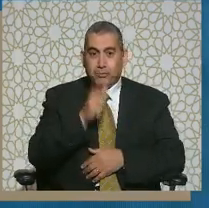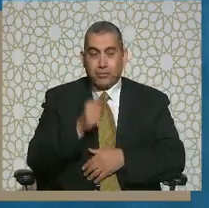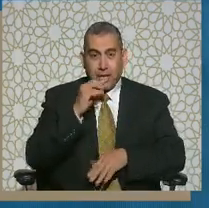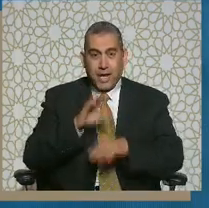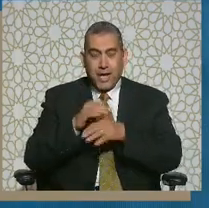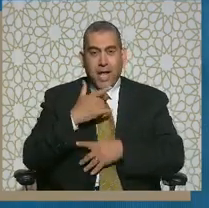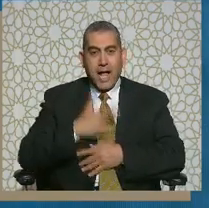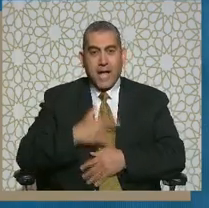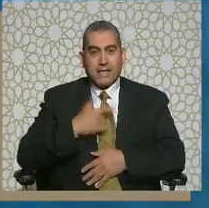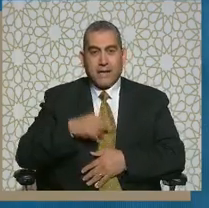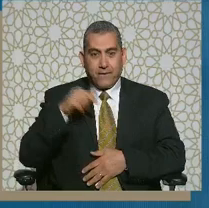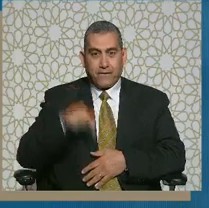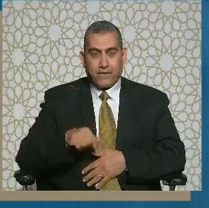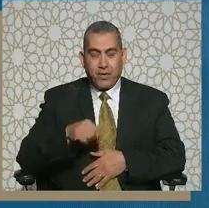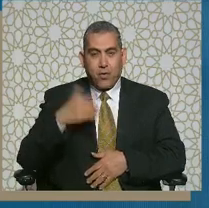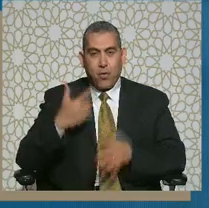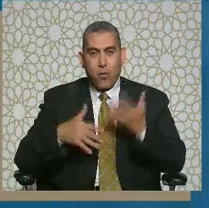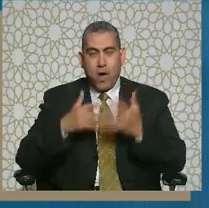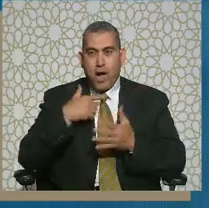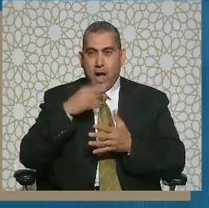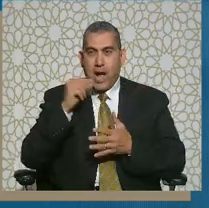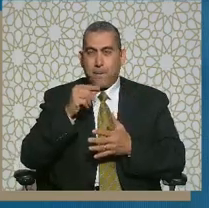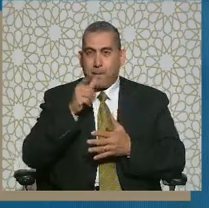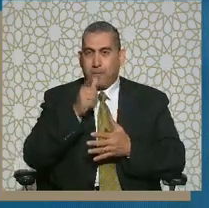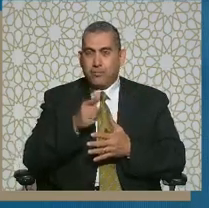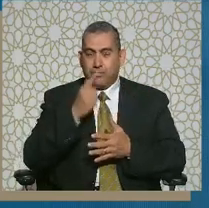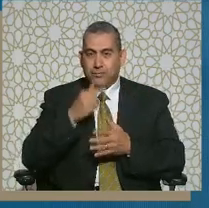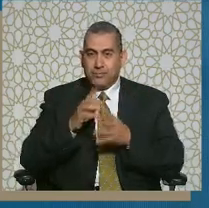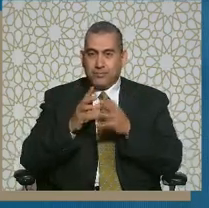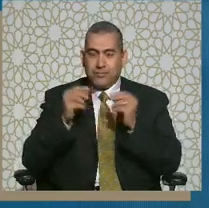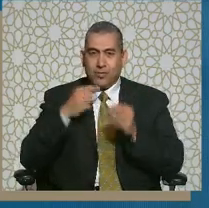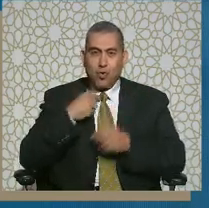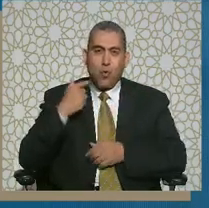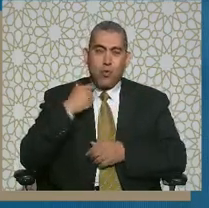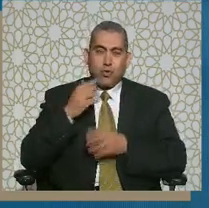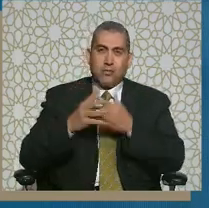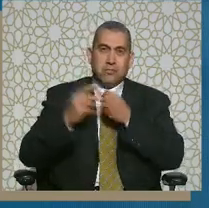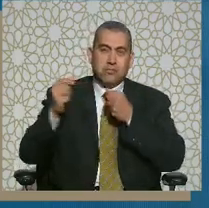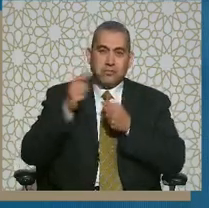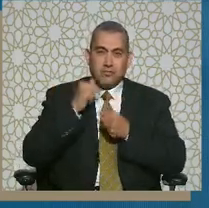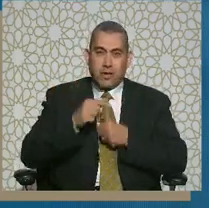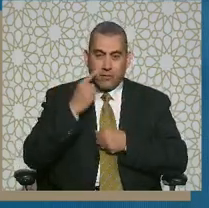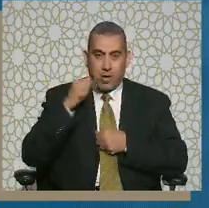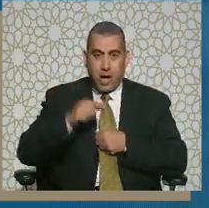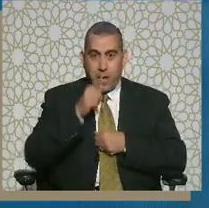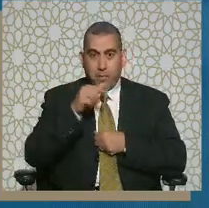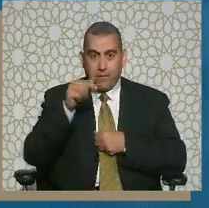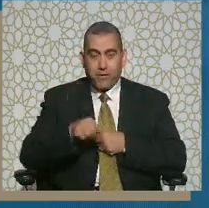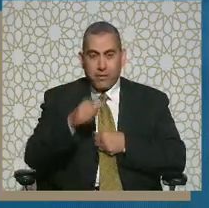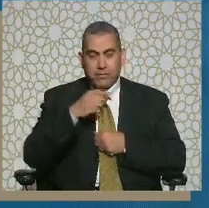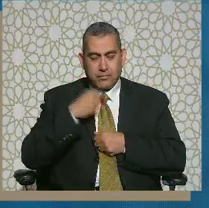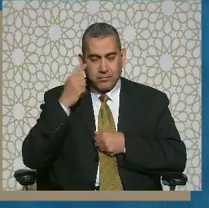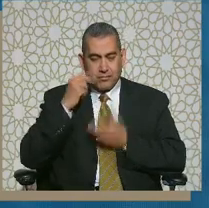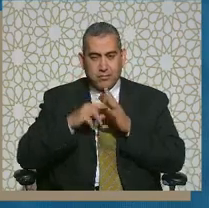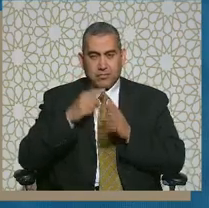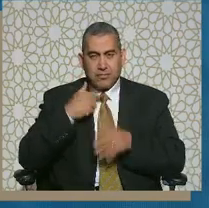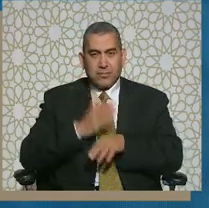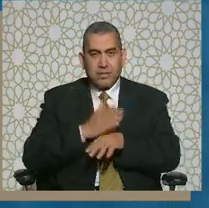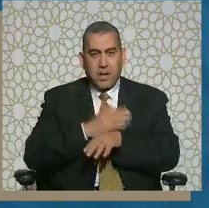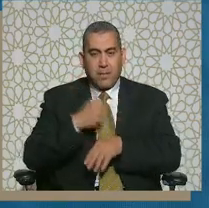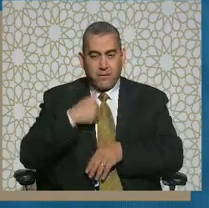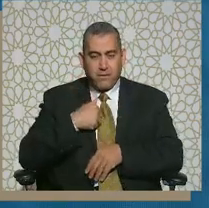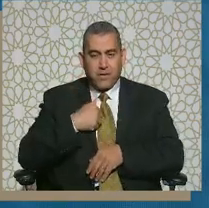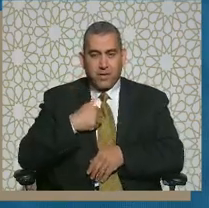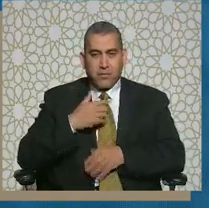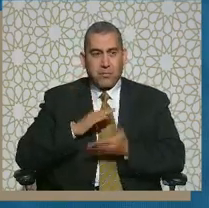حاسين بوجع الحلمان اه انا عارف ان في ناس واحنا بنتكلم دلوقتي حاسين بوجع رمان حاسين